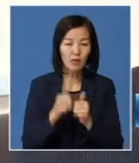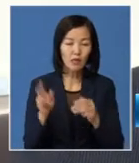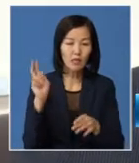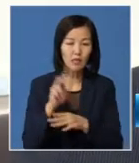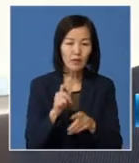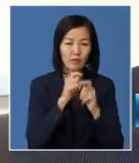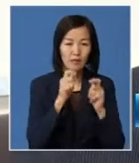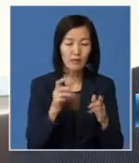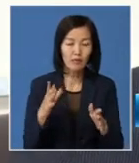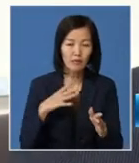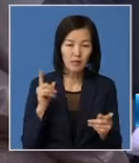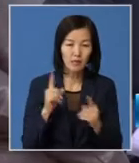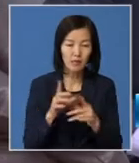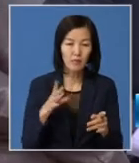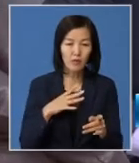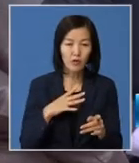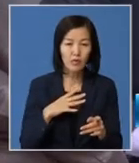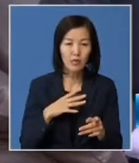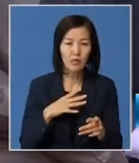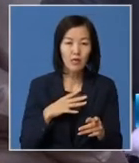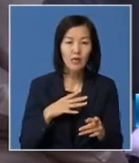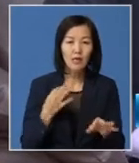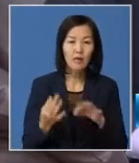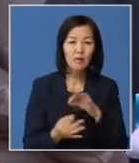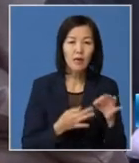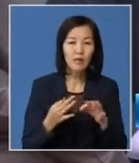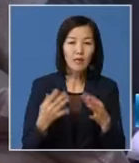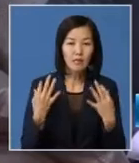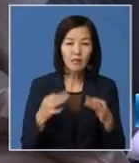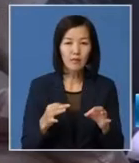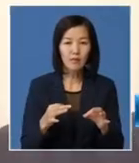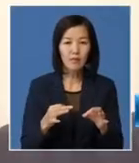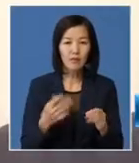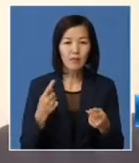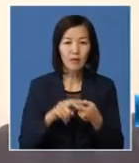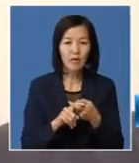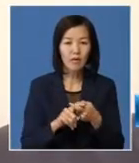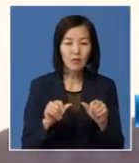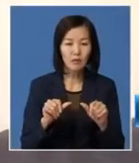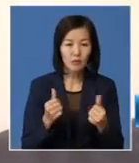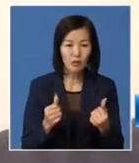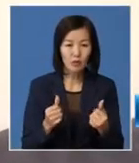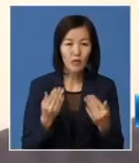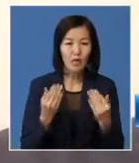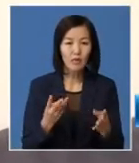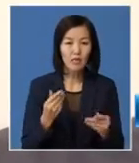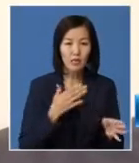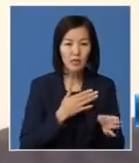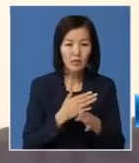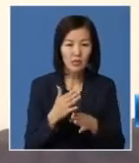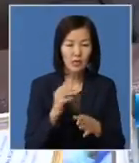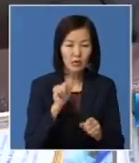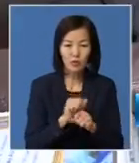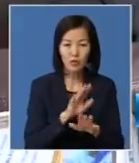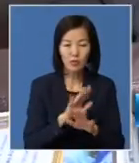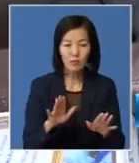беріп, одай көңілін аулап тұрған. Ал бертінде балалар үйі тарап кеткен соң екеуінің қарып қатынасы үзілген. Бірақ кәсіпкер қаражат аударуды тоқтатпайды.